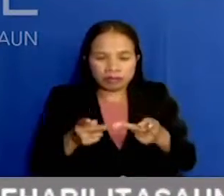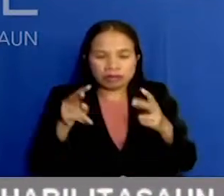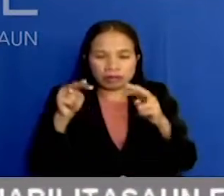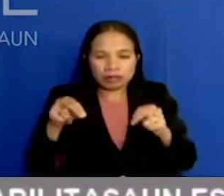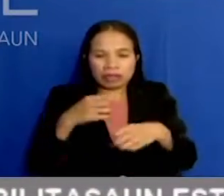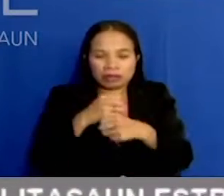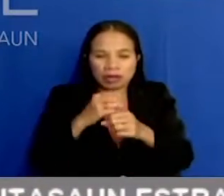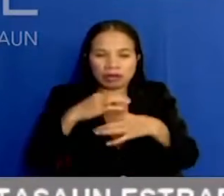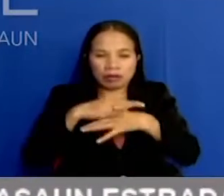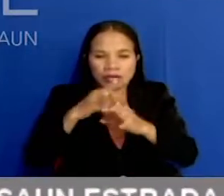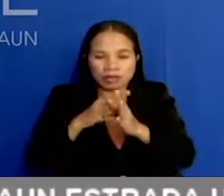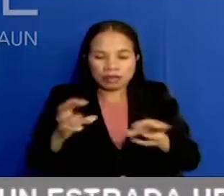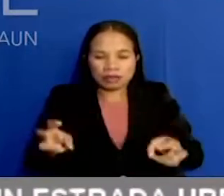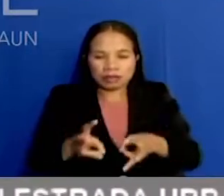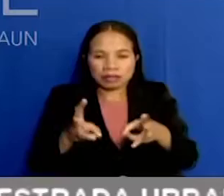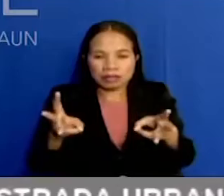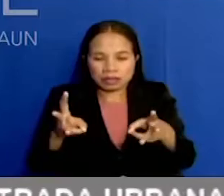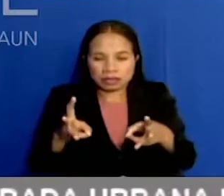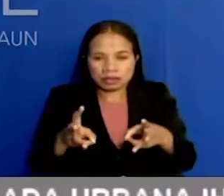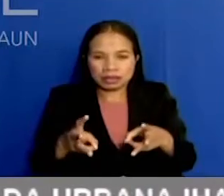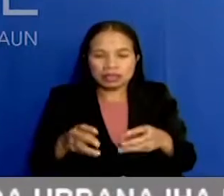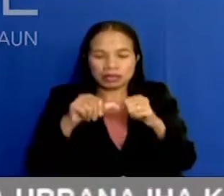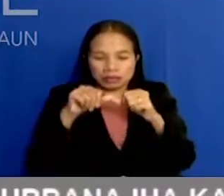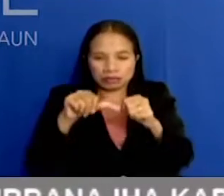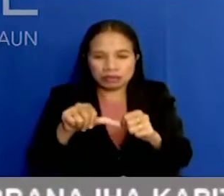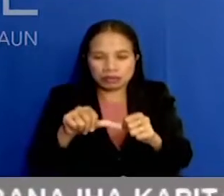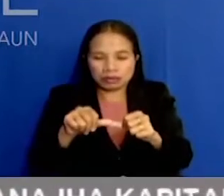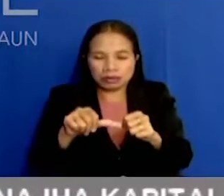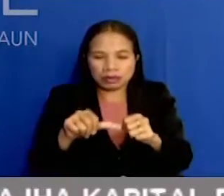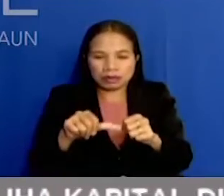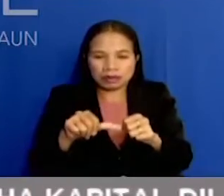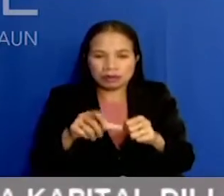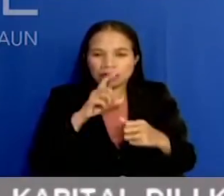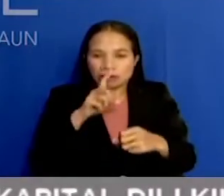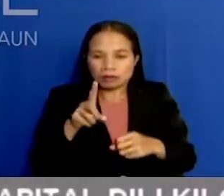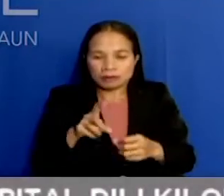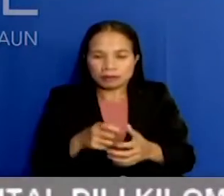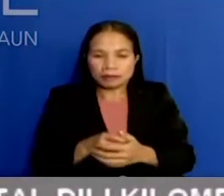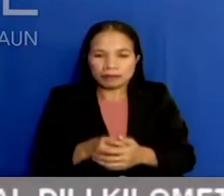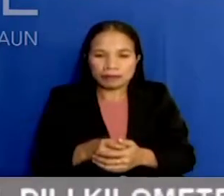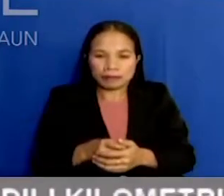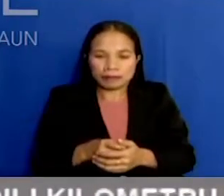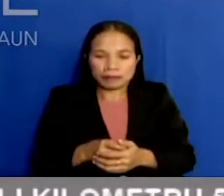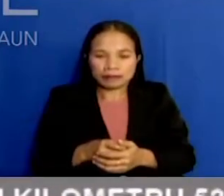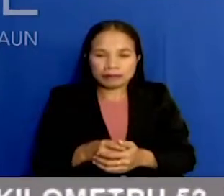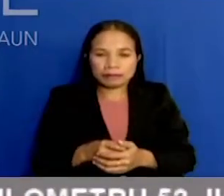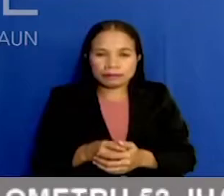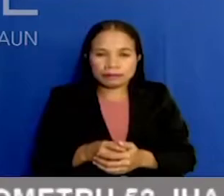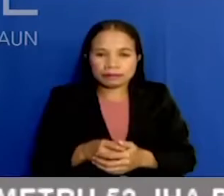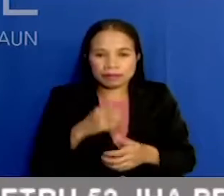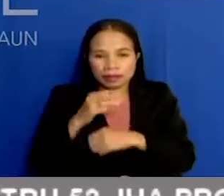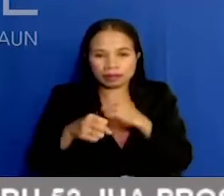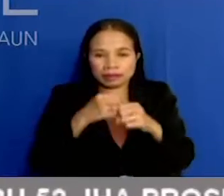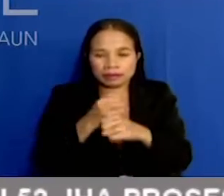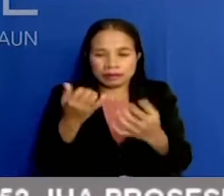halo rehabilitasi estrada urbano ne be dene telao hela ne usan lalu dalam bot. Dalam bot. Tawara titik sudah batin yang dana